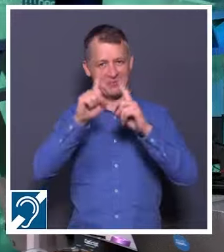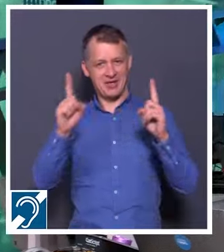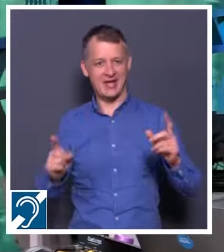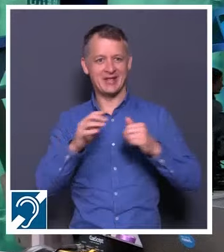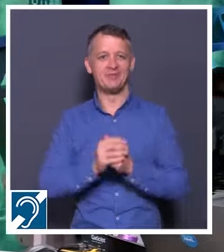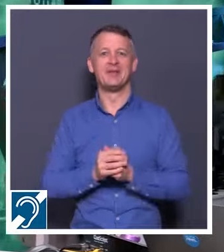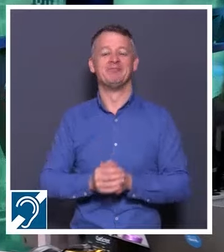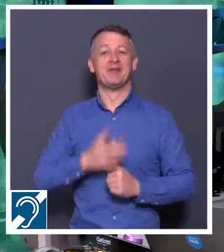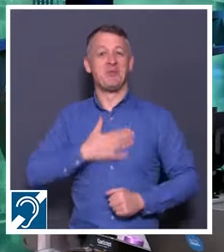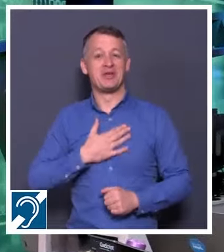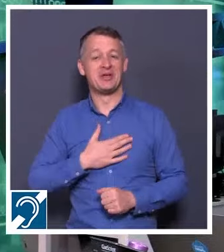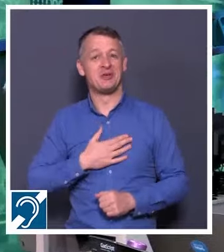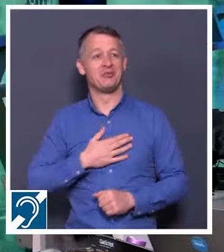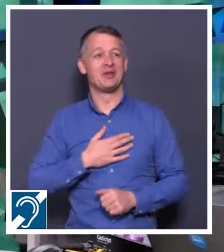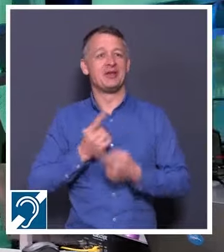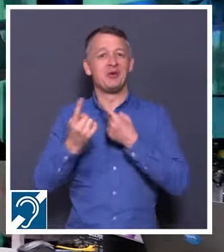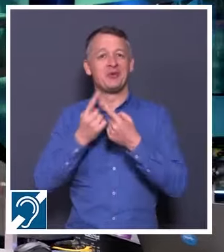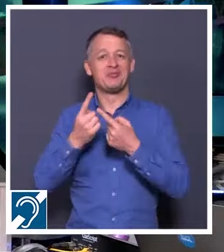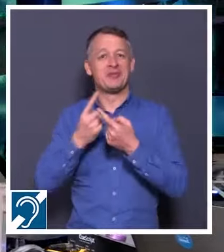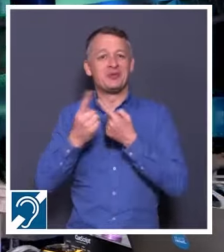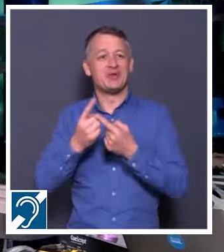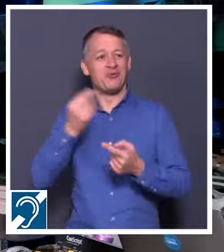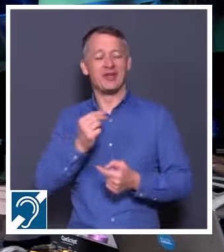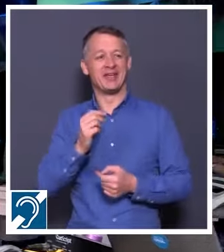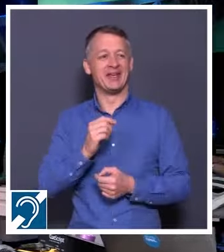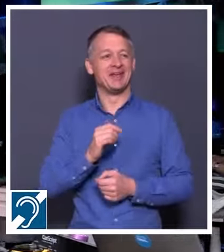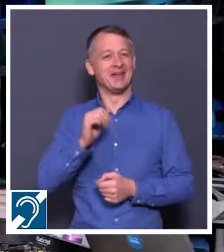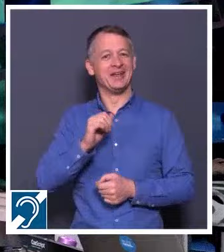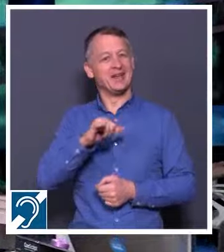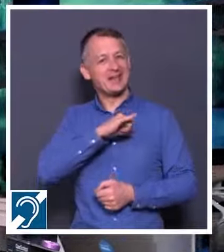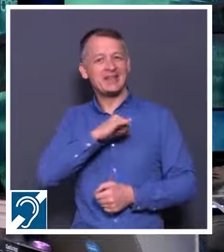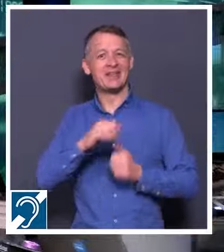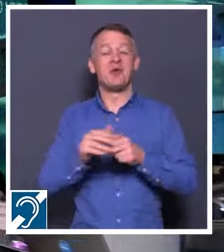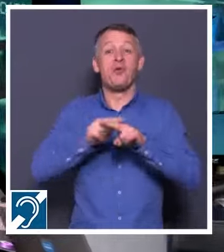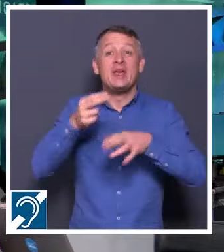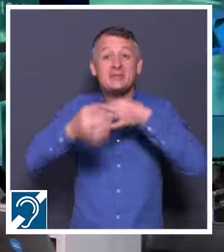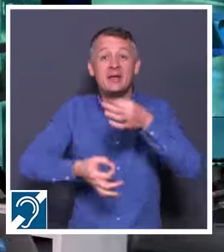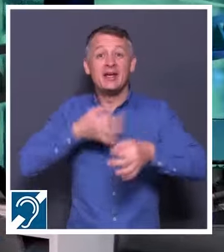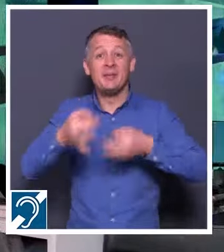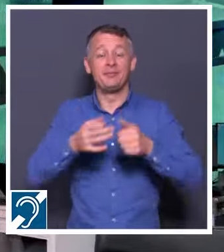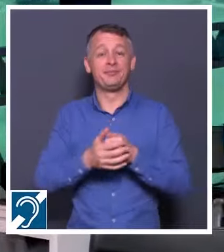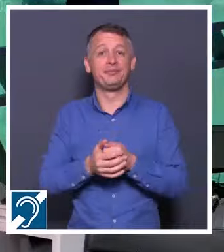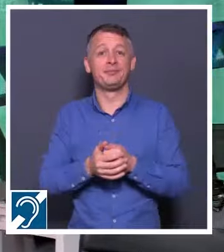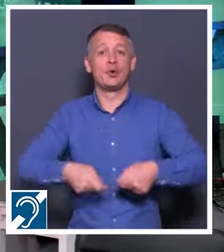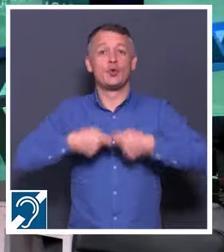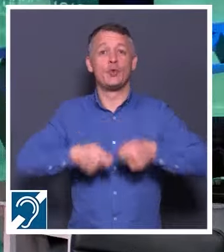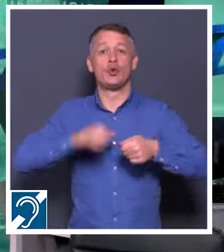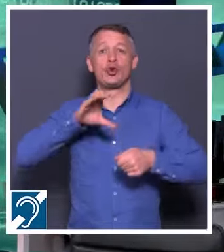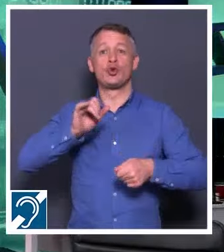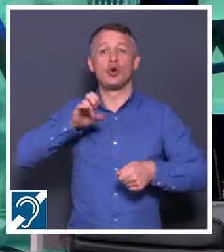Bună dimineața, e o plăcere, e un subiect foarte, foarte simpatic. Cum ne explicăm, domnule Cioroianu,